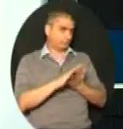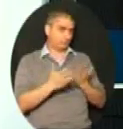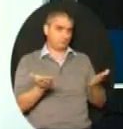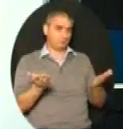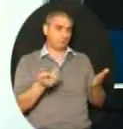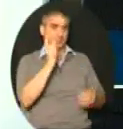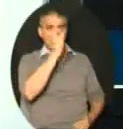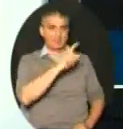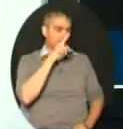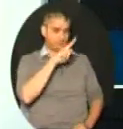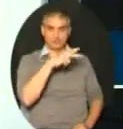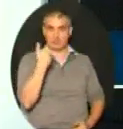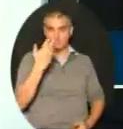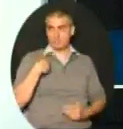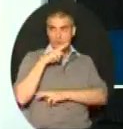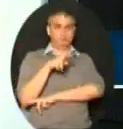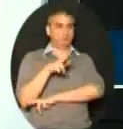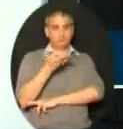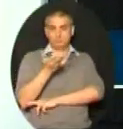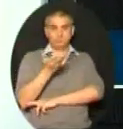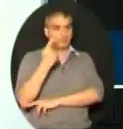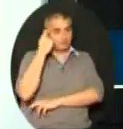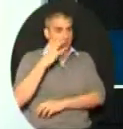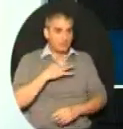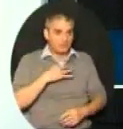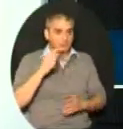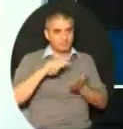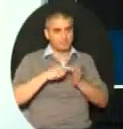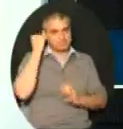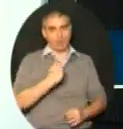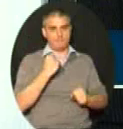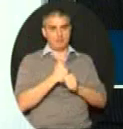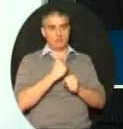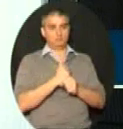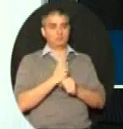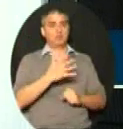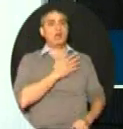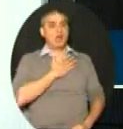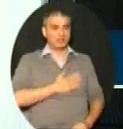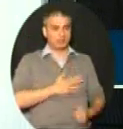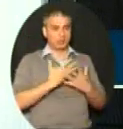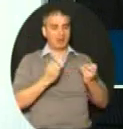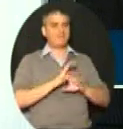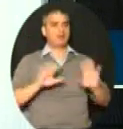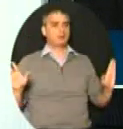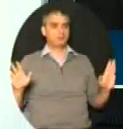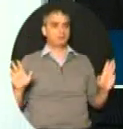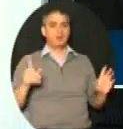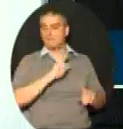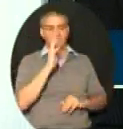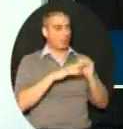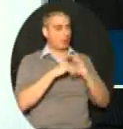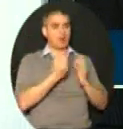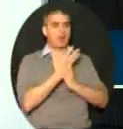של אדם שמסתכל על זה מבחוץ. לפי דעתי זה כוונת מכוון, זה רצון לפרק ולא